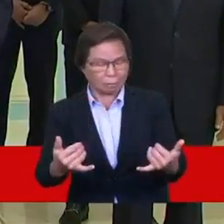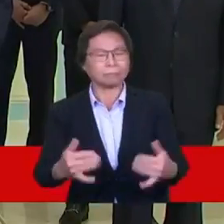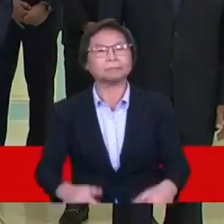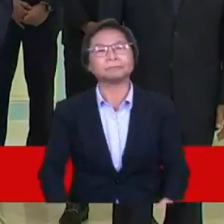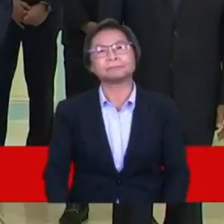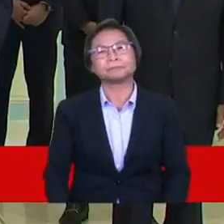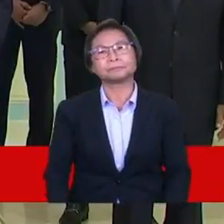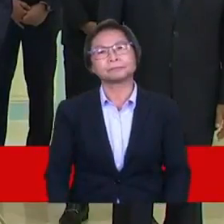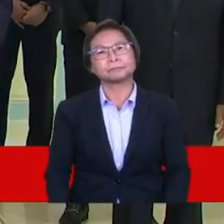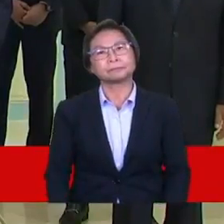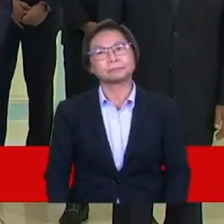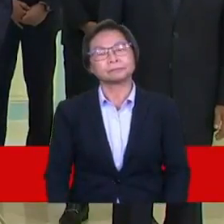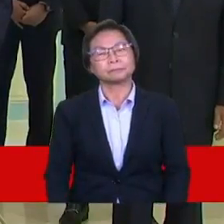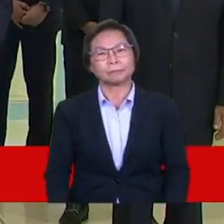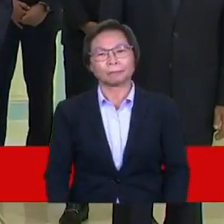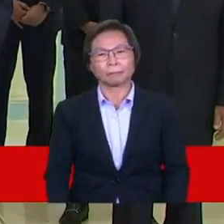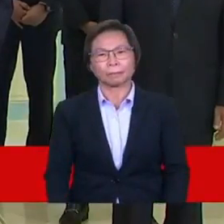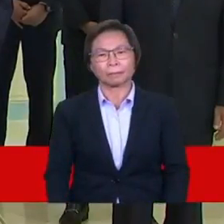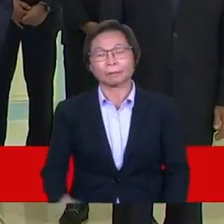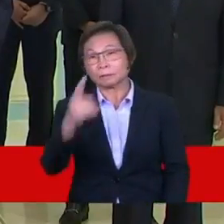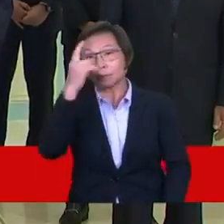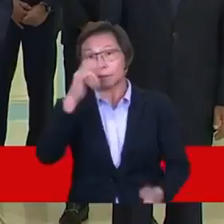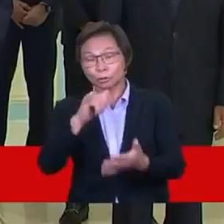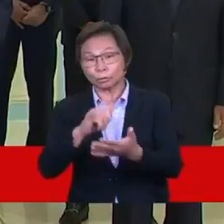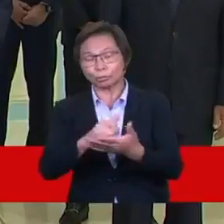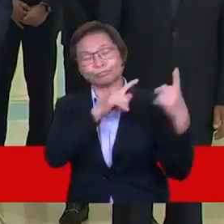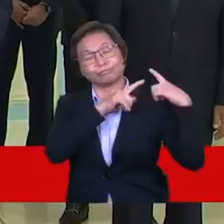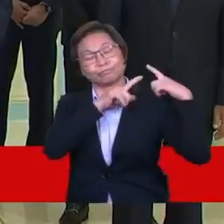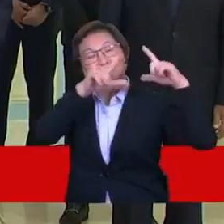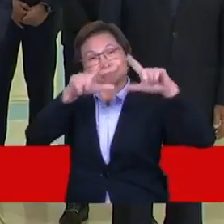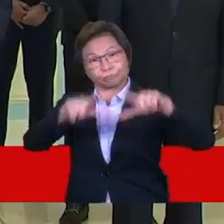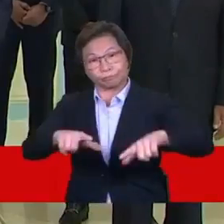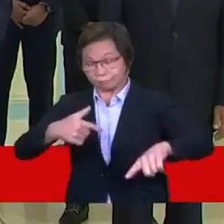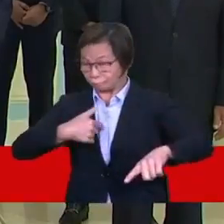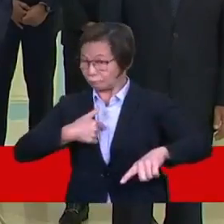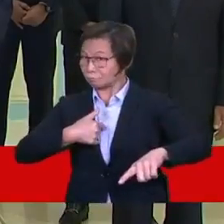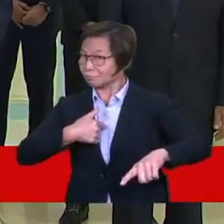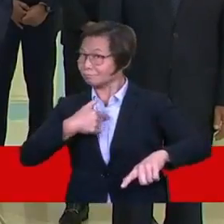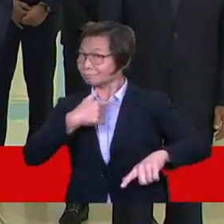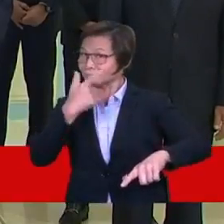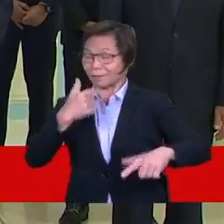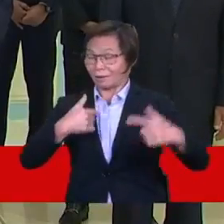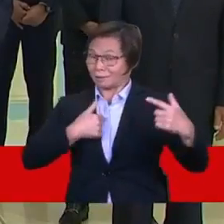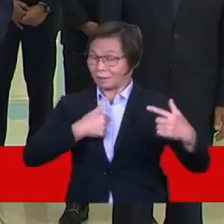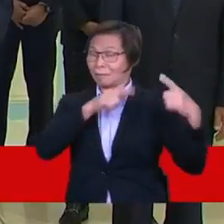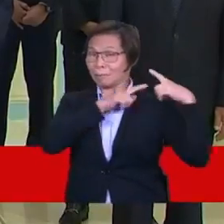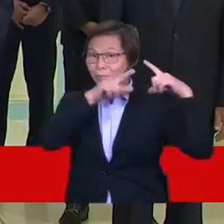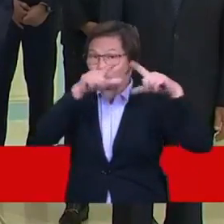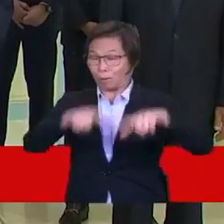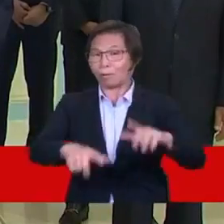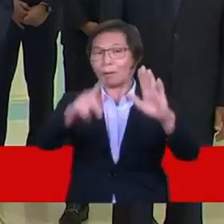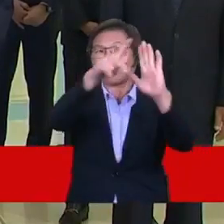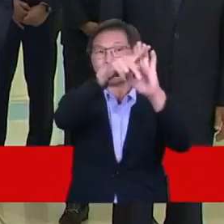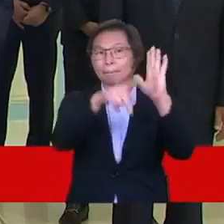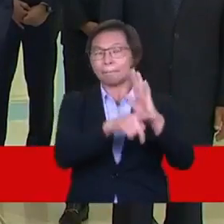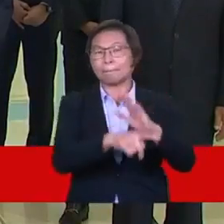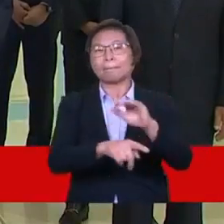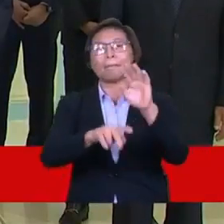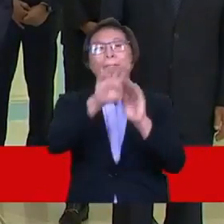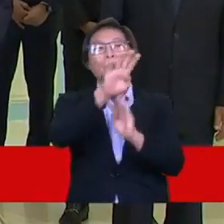ini Hai Suwung itu menetapkan jawatan saya di bawah pekarya